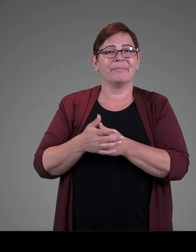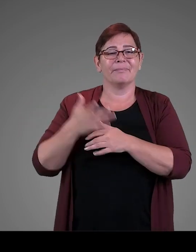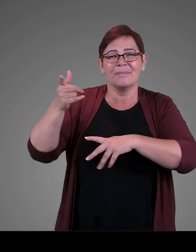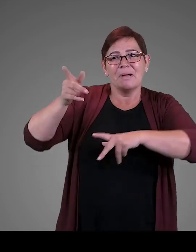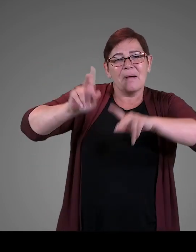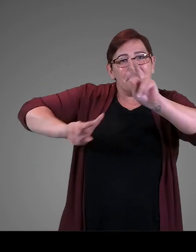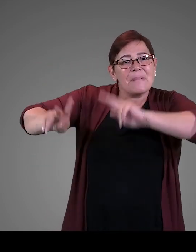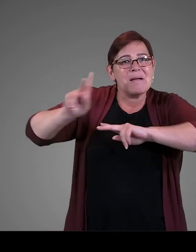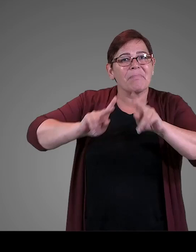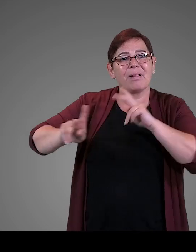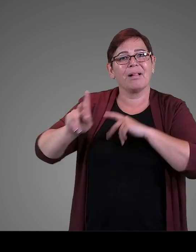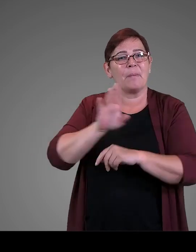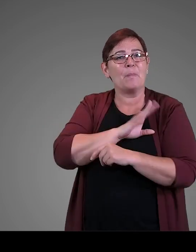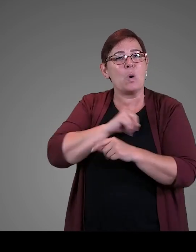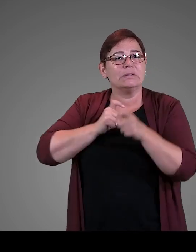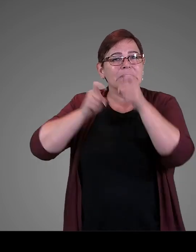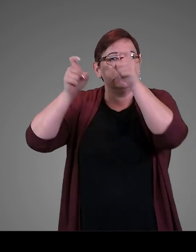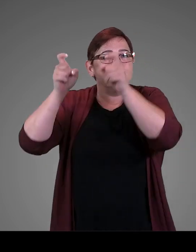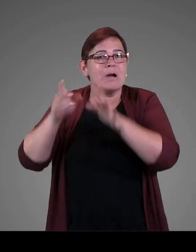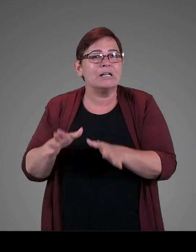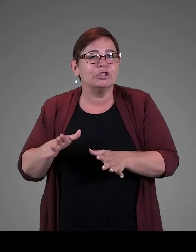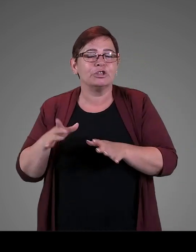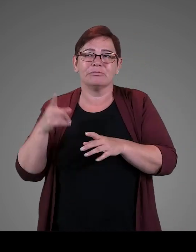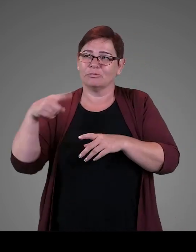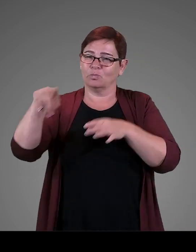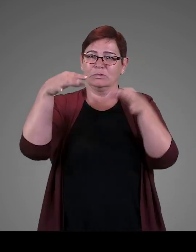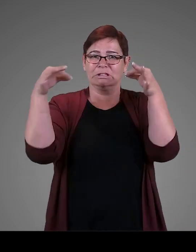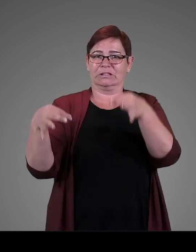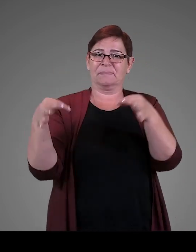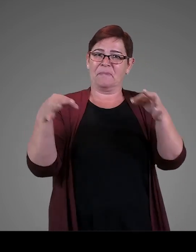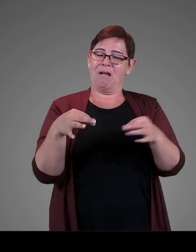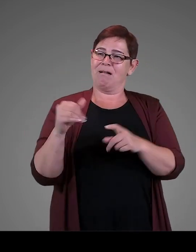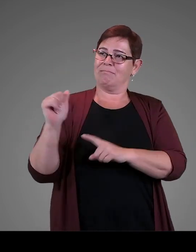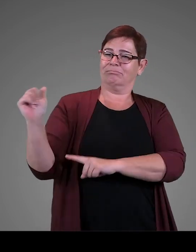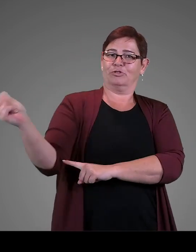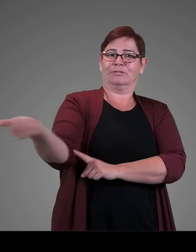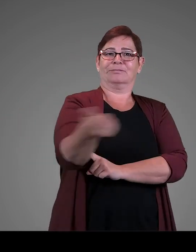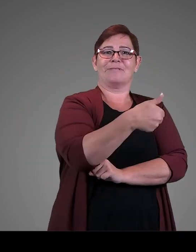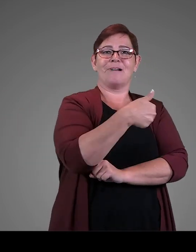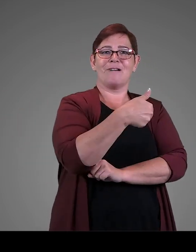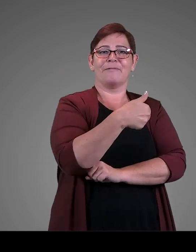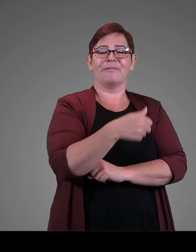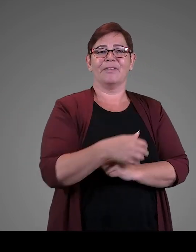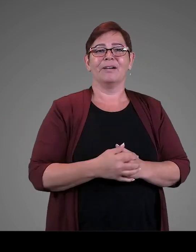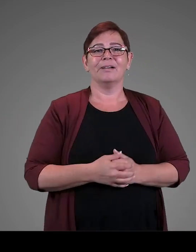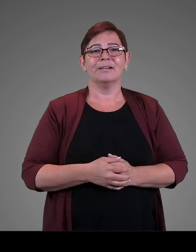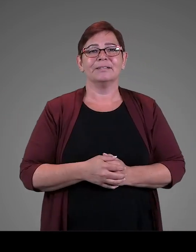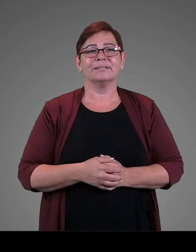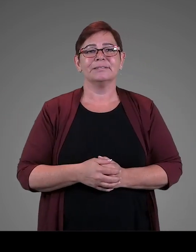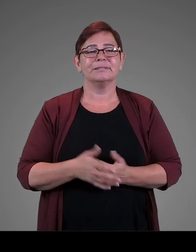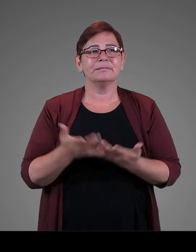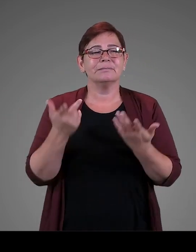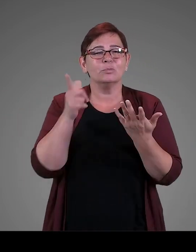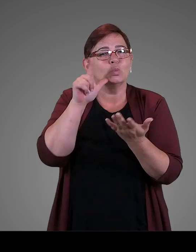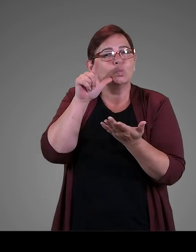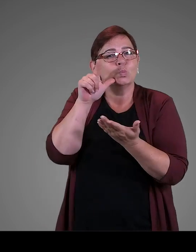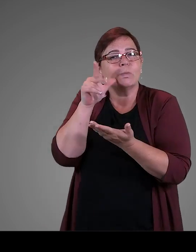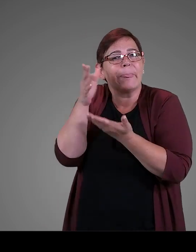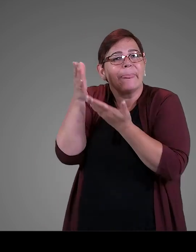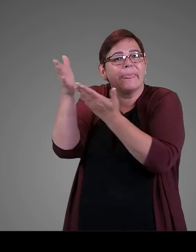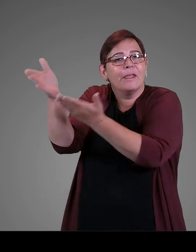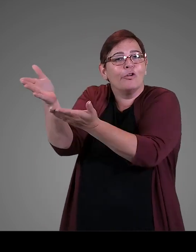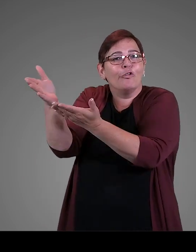en fait, les personnes sur le conseil d'administration que vous déterminez entre vous,